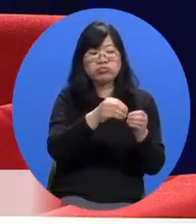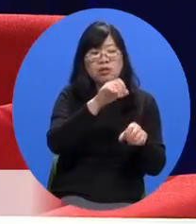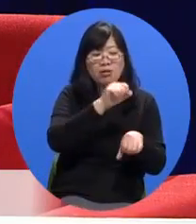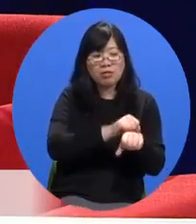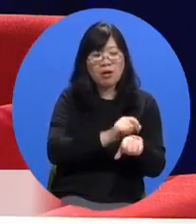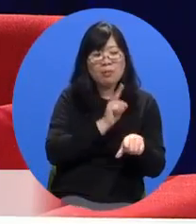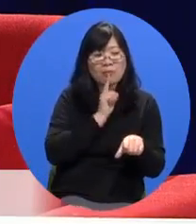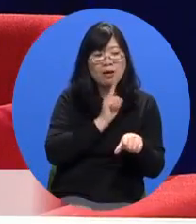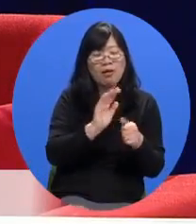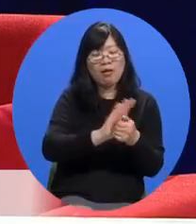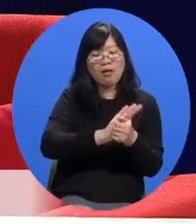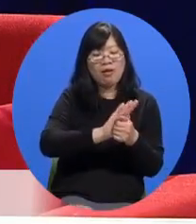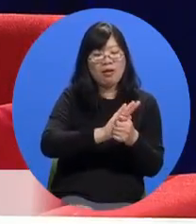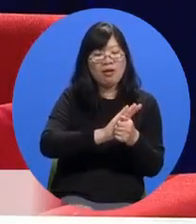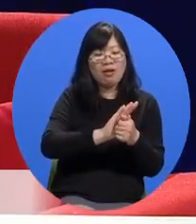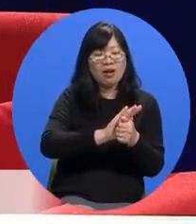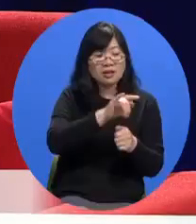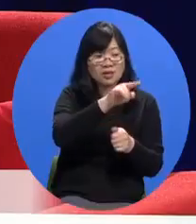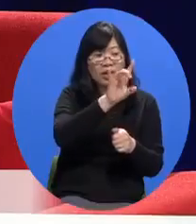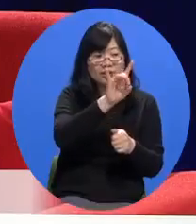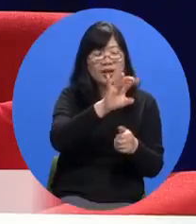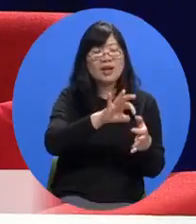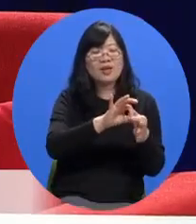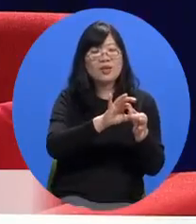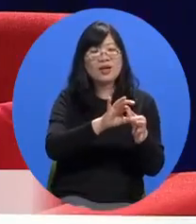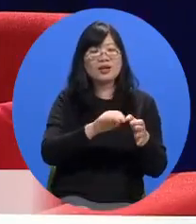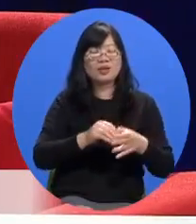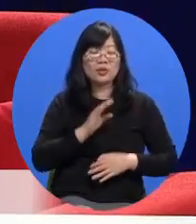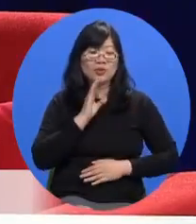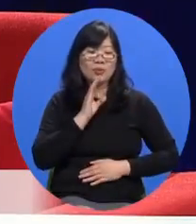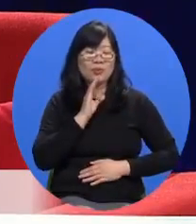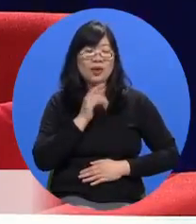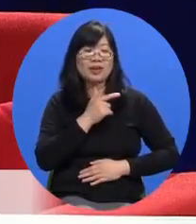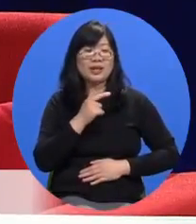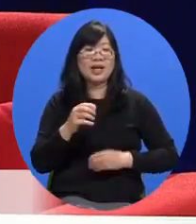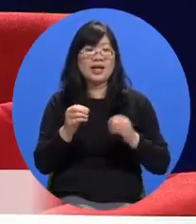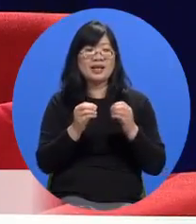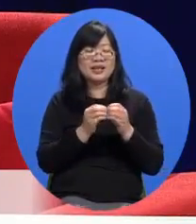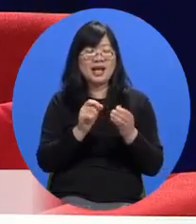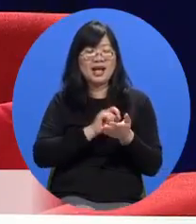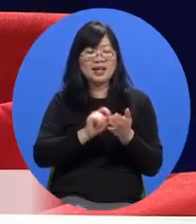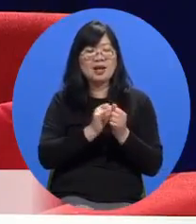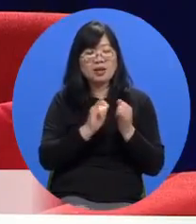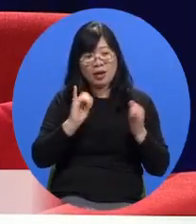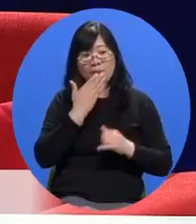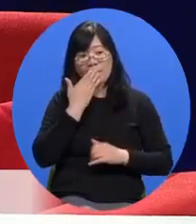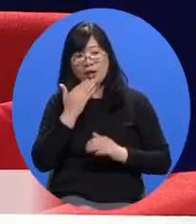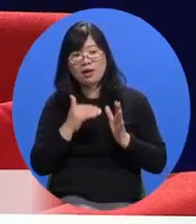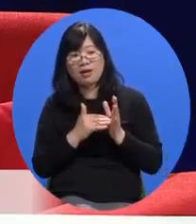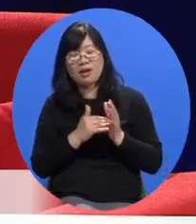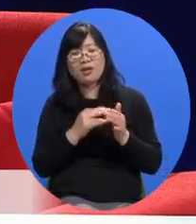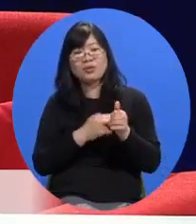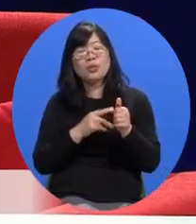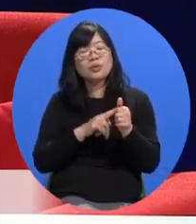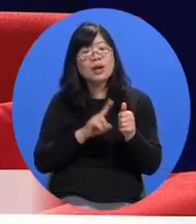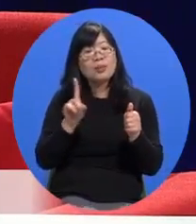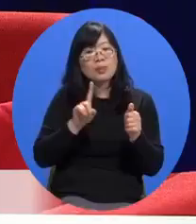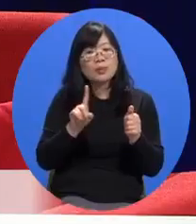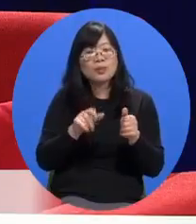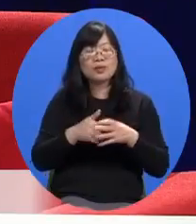같다라는 격려 이거 하나로 정말 대작가가 된 것입니다. 네. 이제 교사의